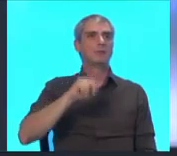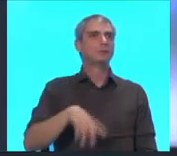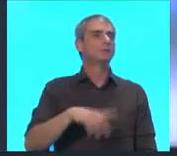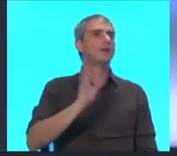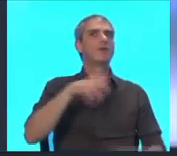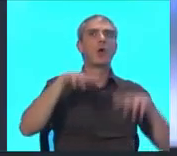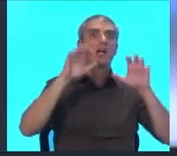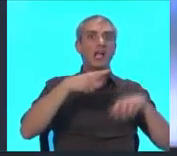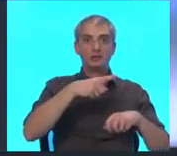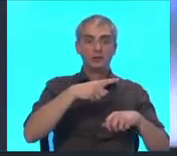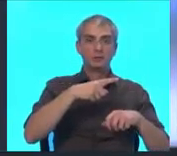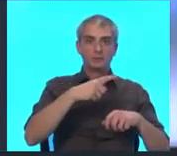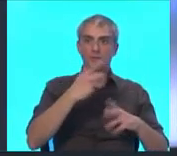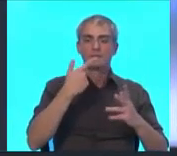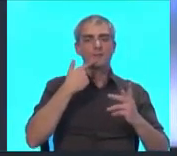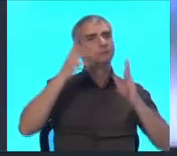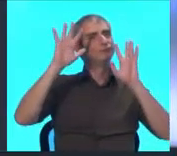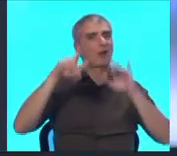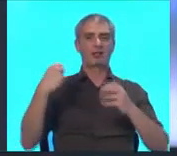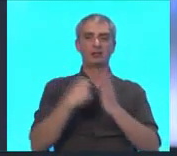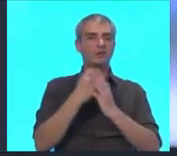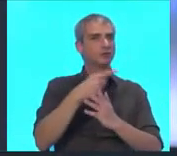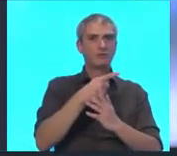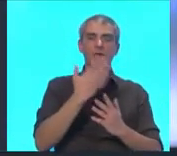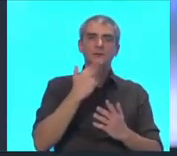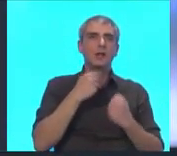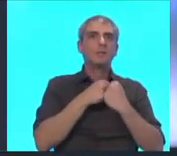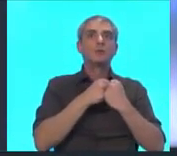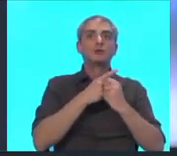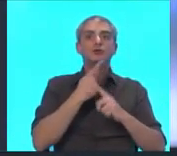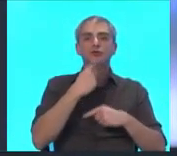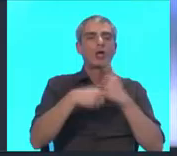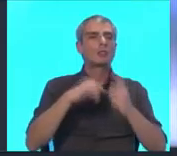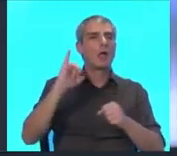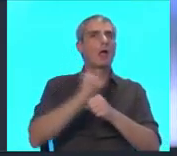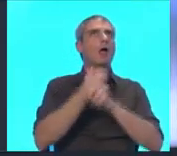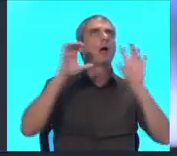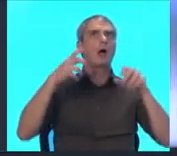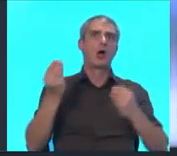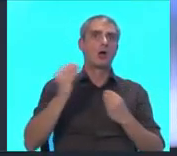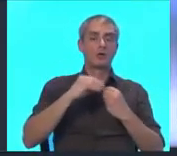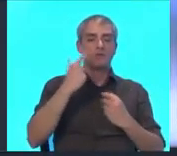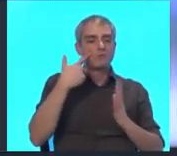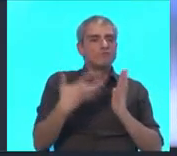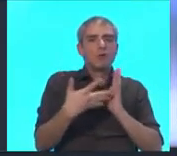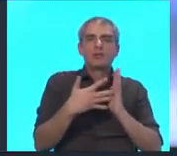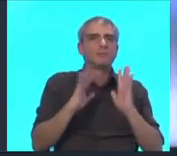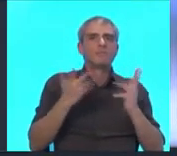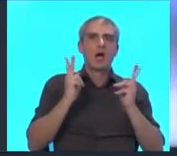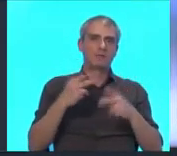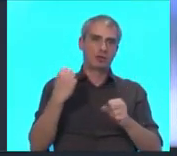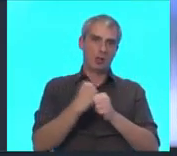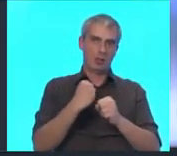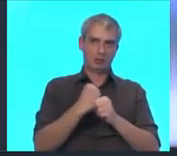התחזיות המושלגות לסוף השבוע, ישראל מתנודדת עם שנת בצורת נוספת, וגורמי המקצוע בוחנים אל צועדים לנקוט